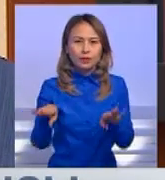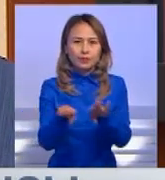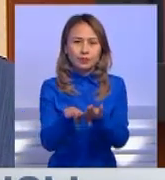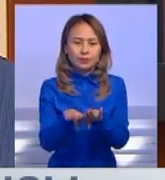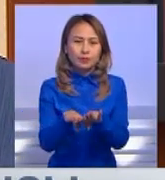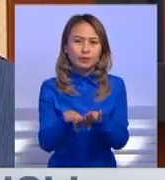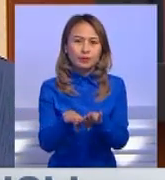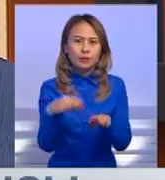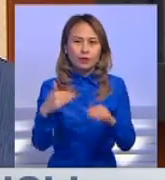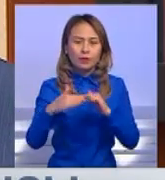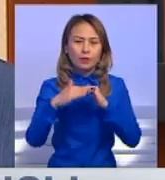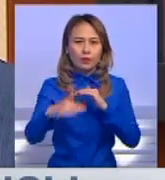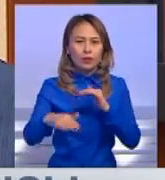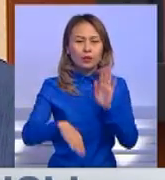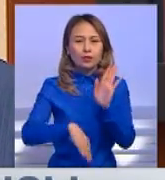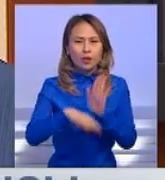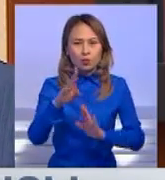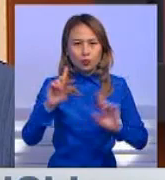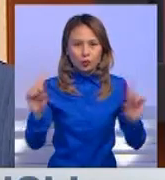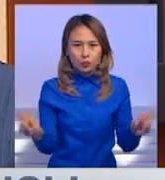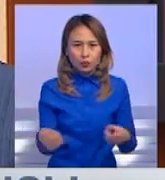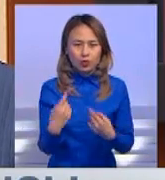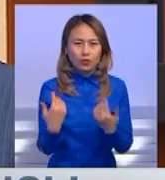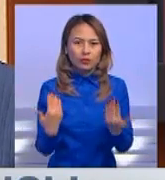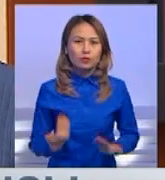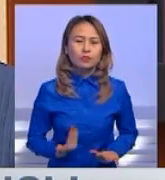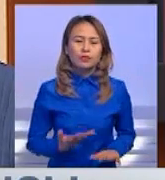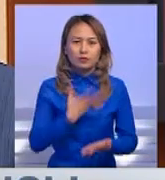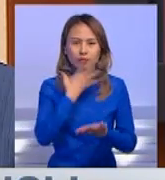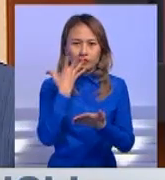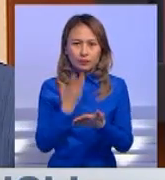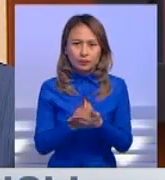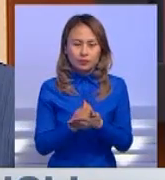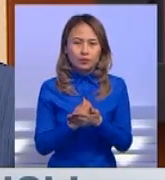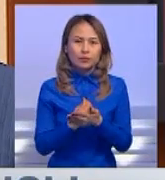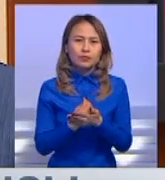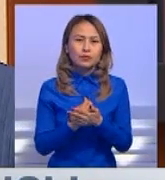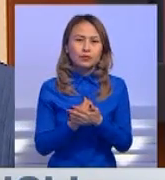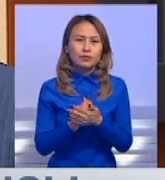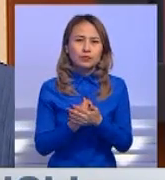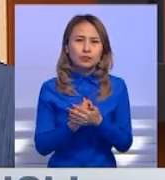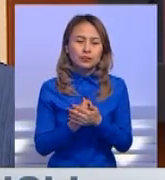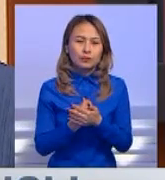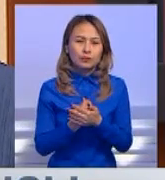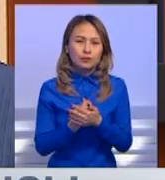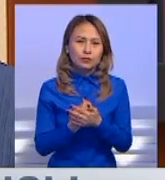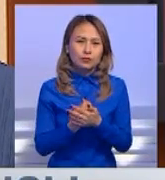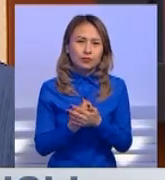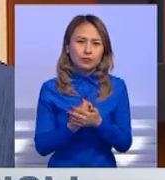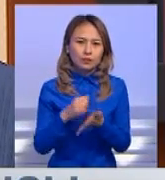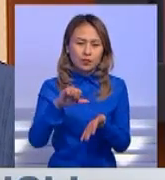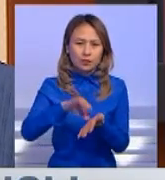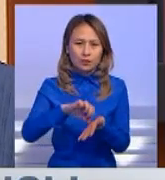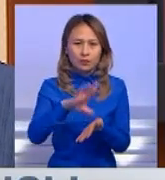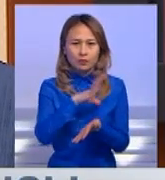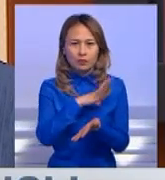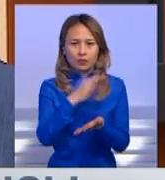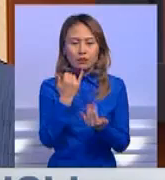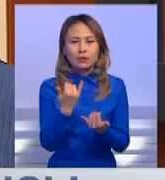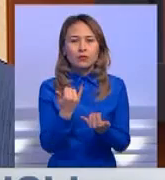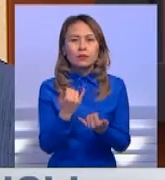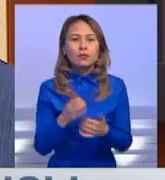осы елдің дамытуына үлкен өзіміздің орасан зор үлесімізді қосып жатырмыз.